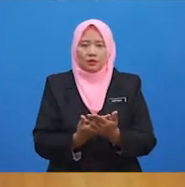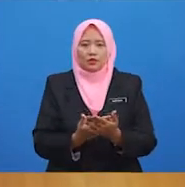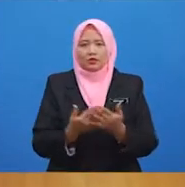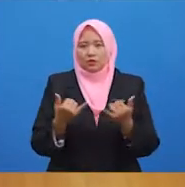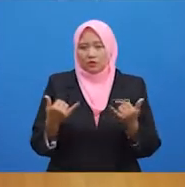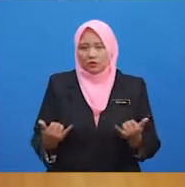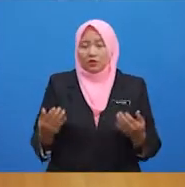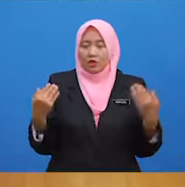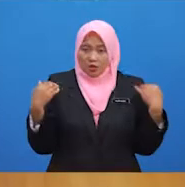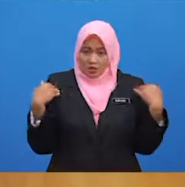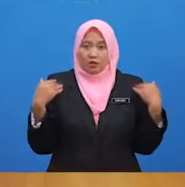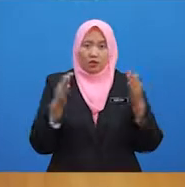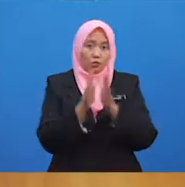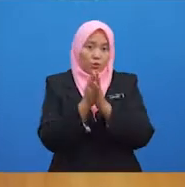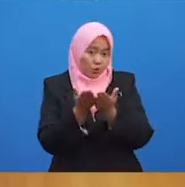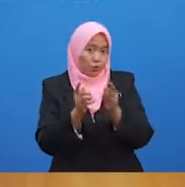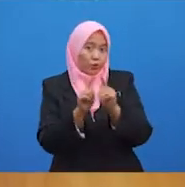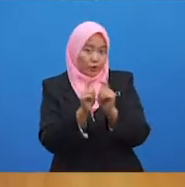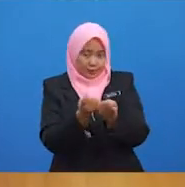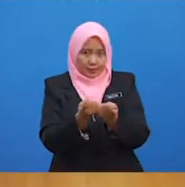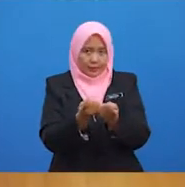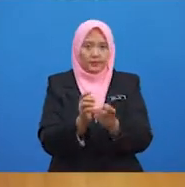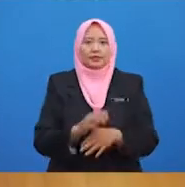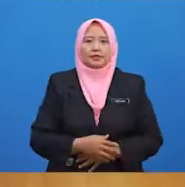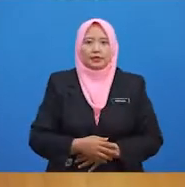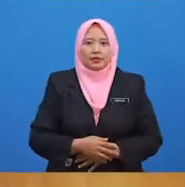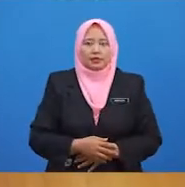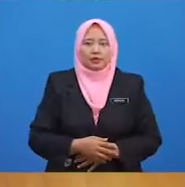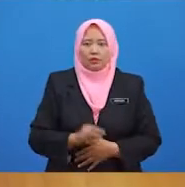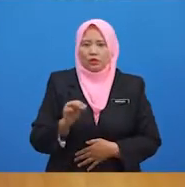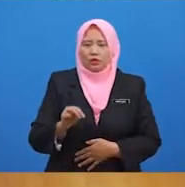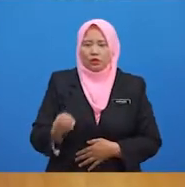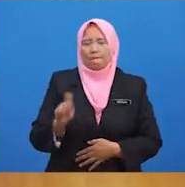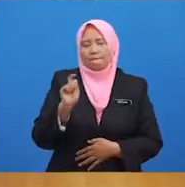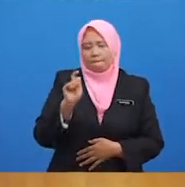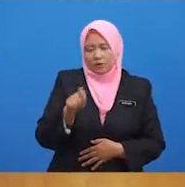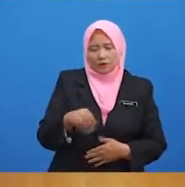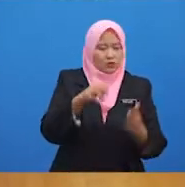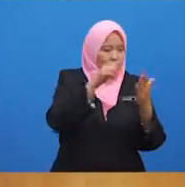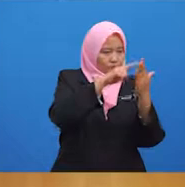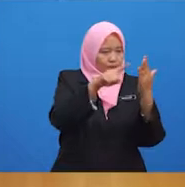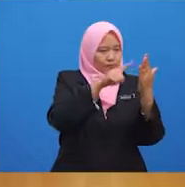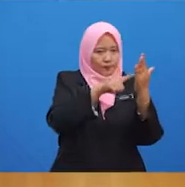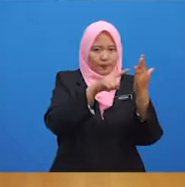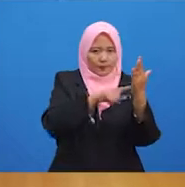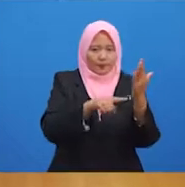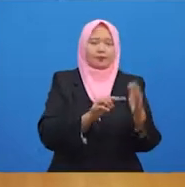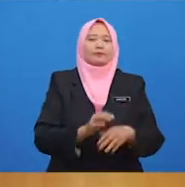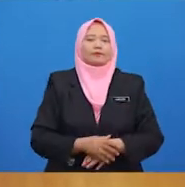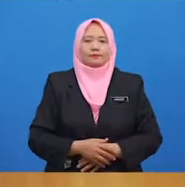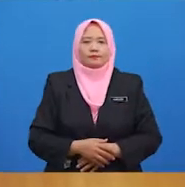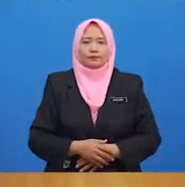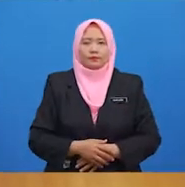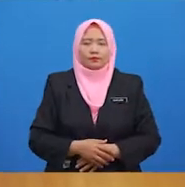berbekalkan buku teks antologi tersebut, murid-murid diminta menyenaraikan elemen-elemen bentuk yang telah